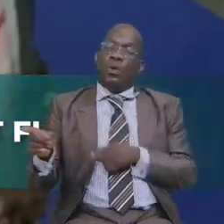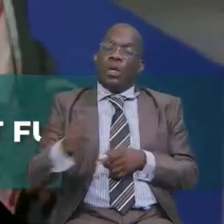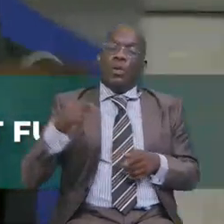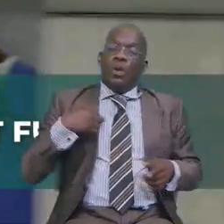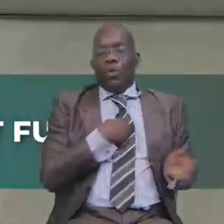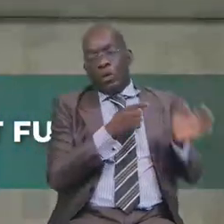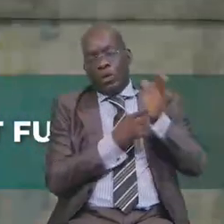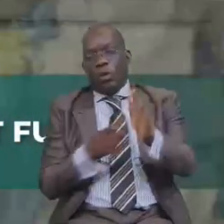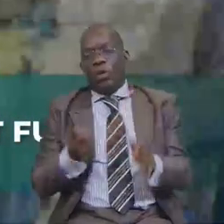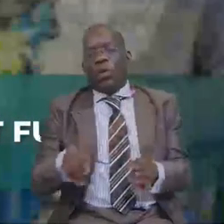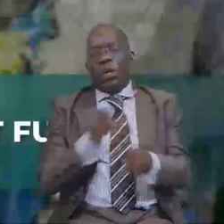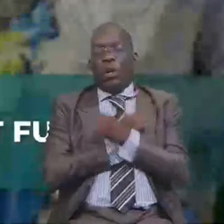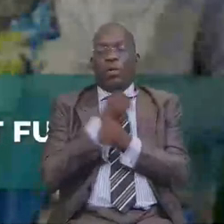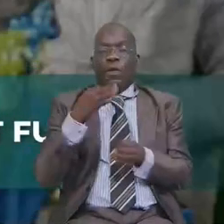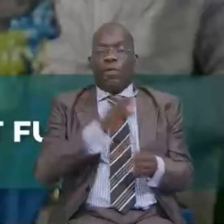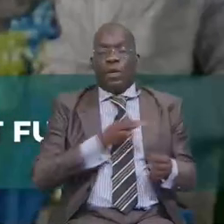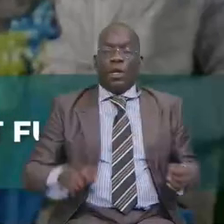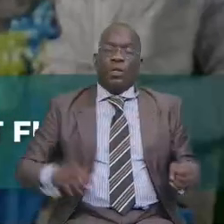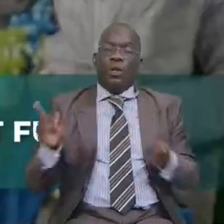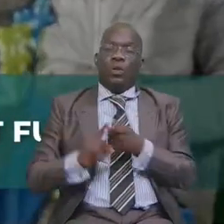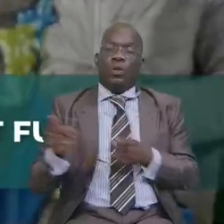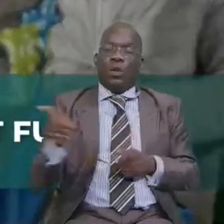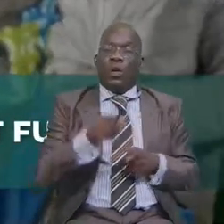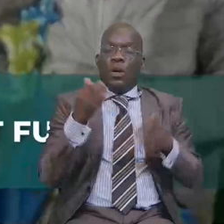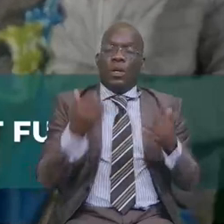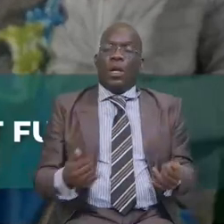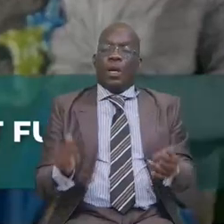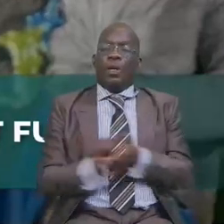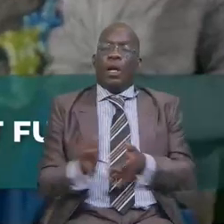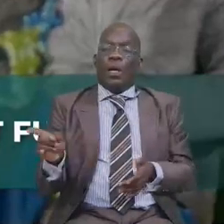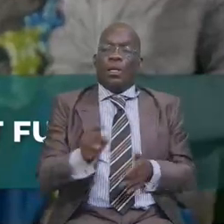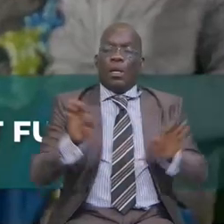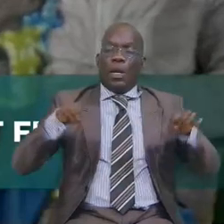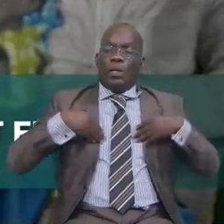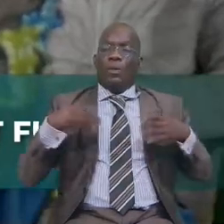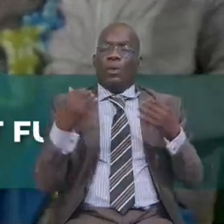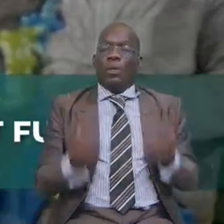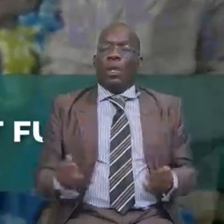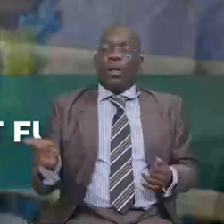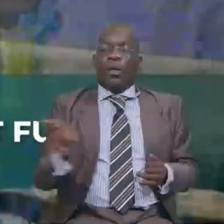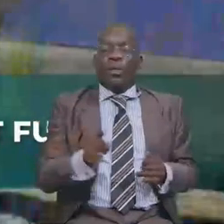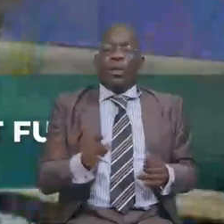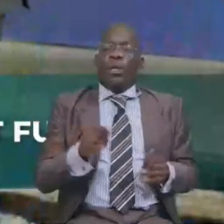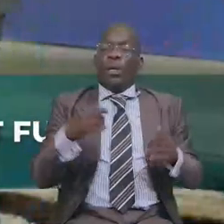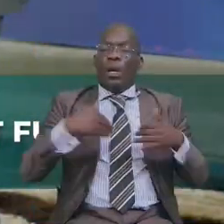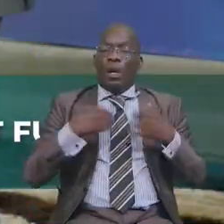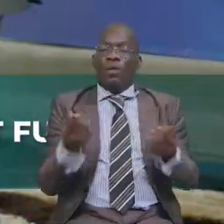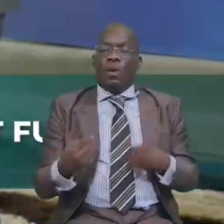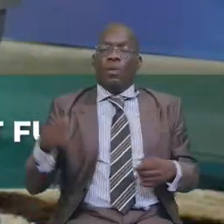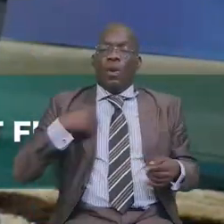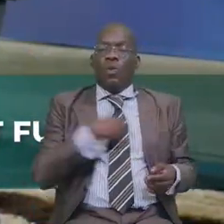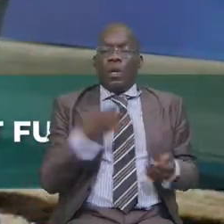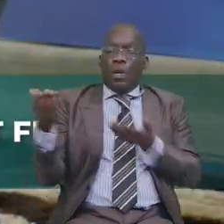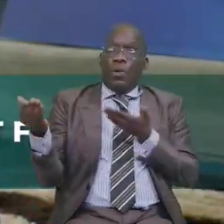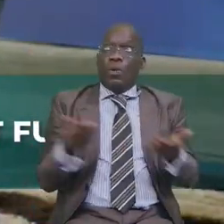de Christ vers eux. Maintenant qu'ils ont accepté, maintenant qu'ils sont venus, nous les